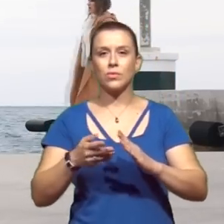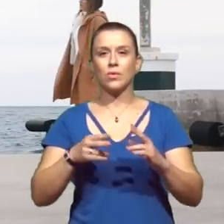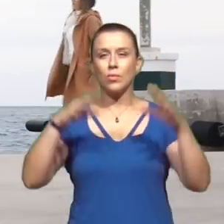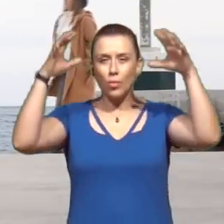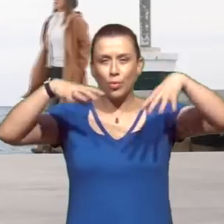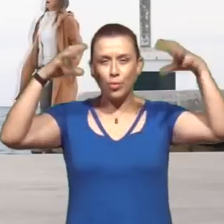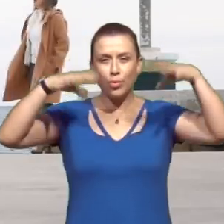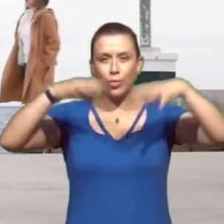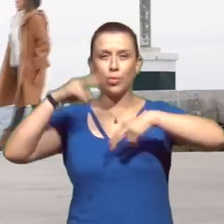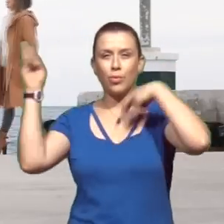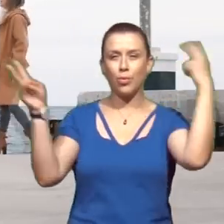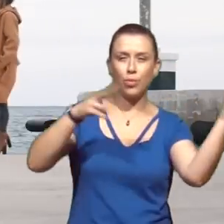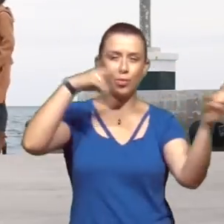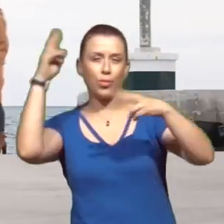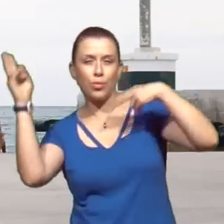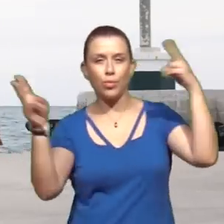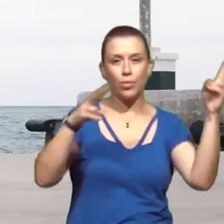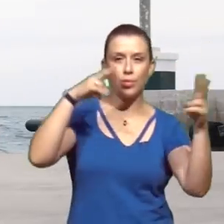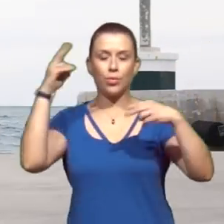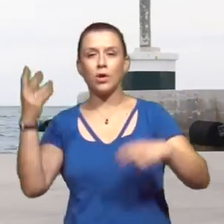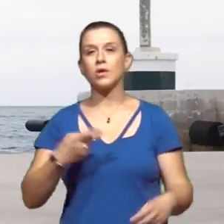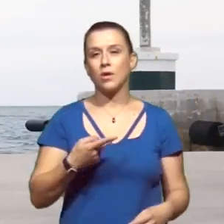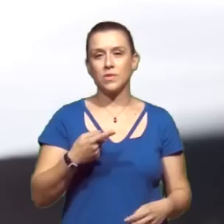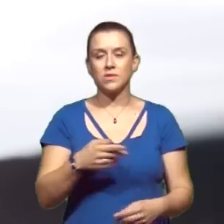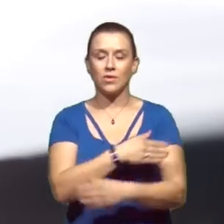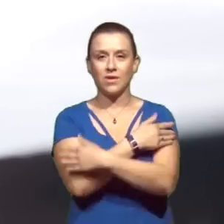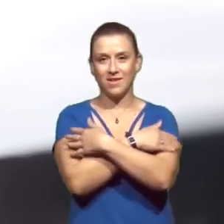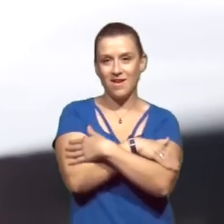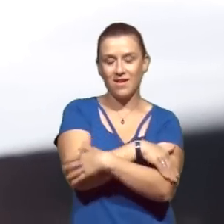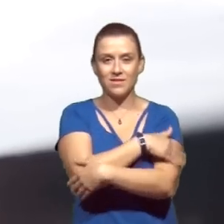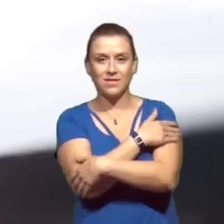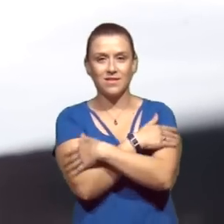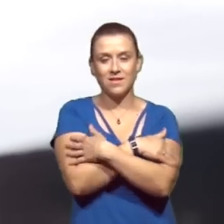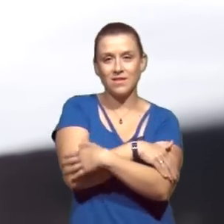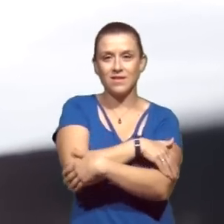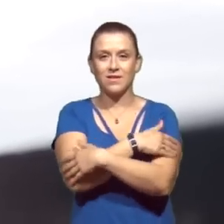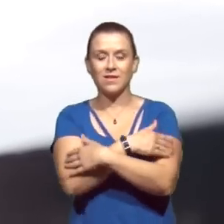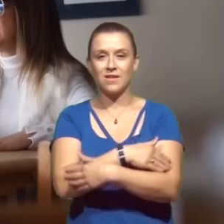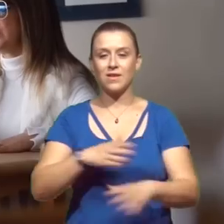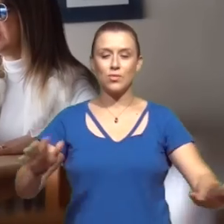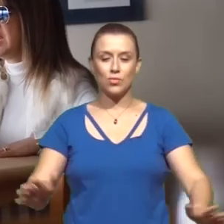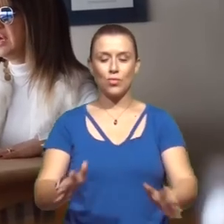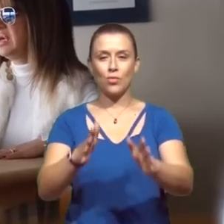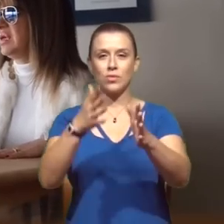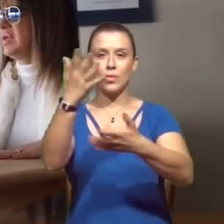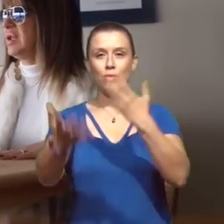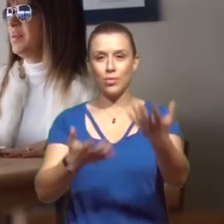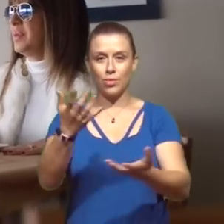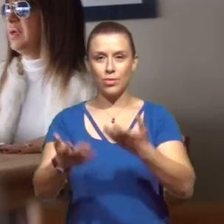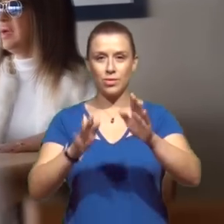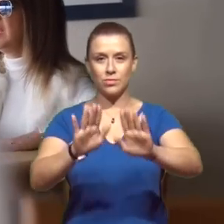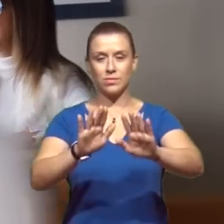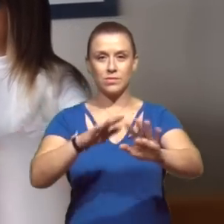έξω να φυσά και εγώ να σε δω αγκαλιά στο τζακίτα